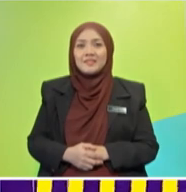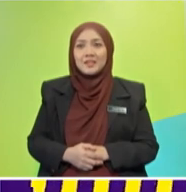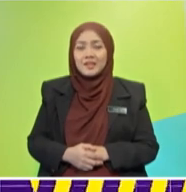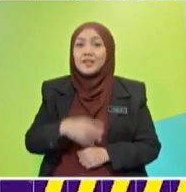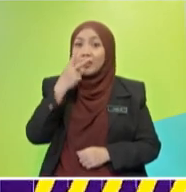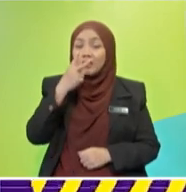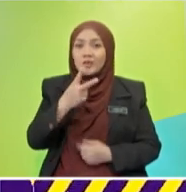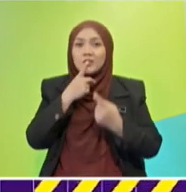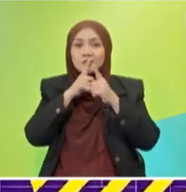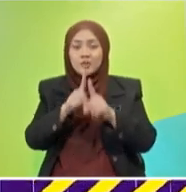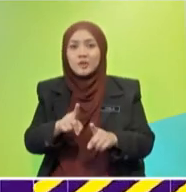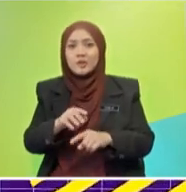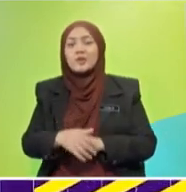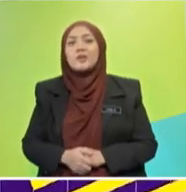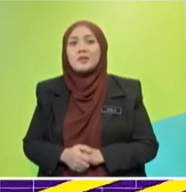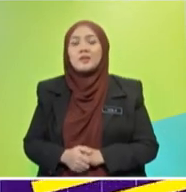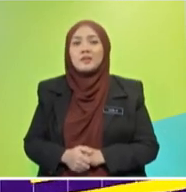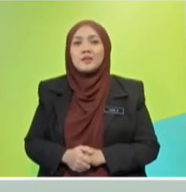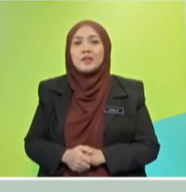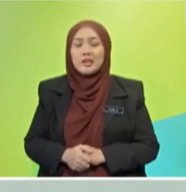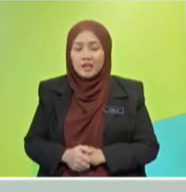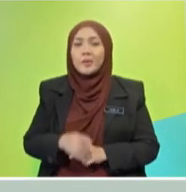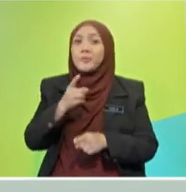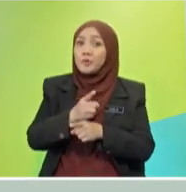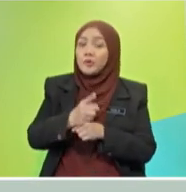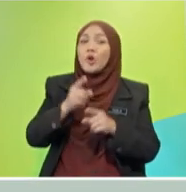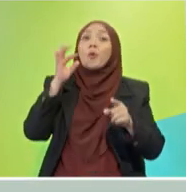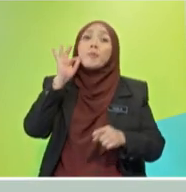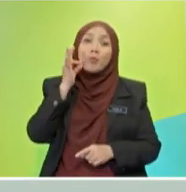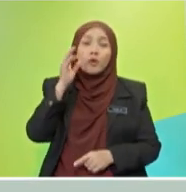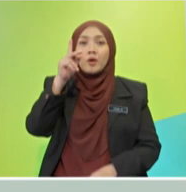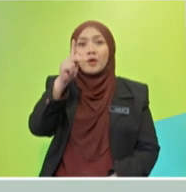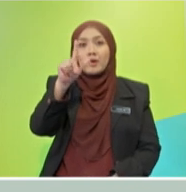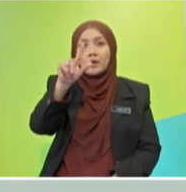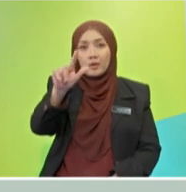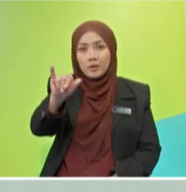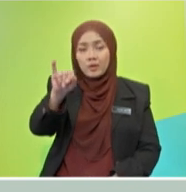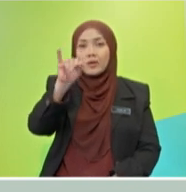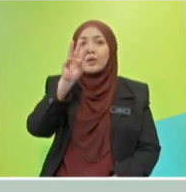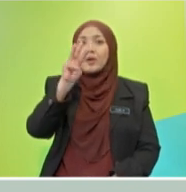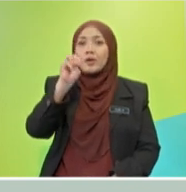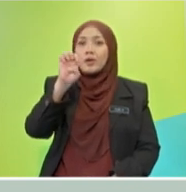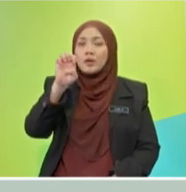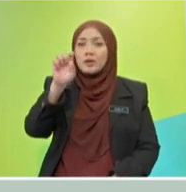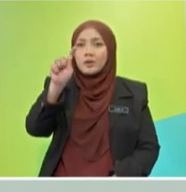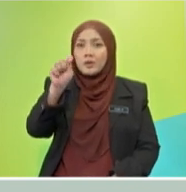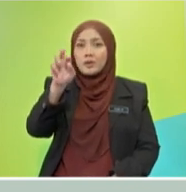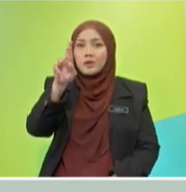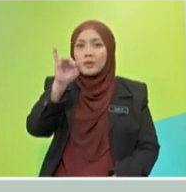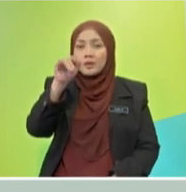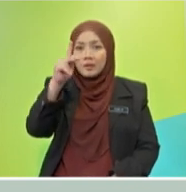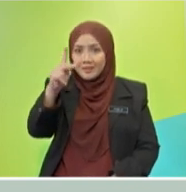Oke mangga adalah buah primitri buah ini boleh dituai sebelum puasa ke masakan betul hadir